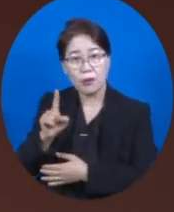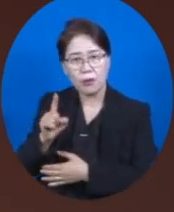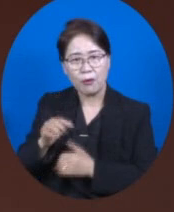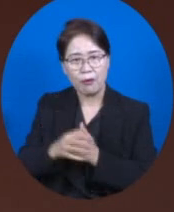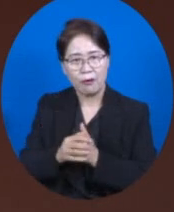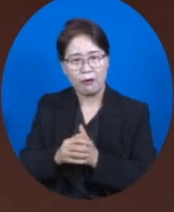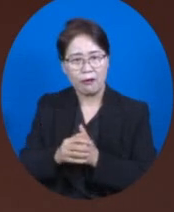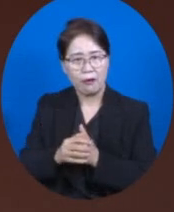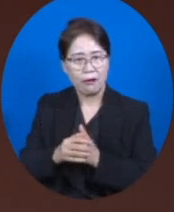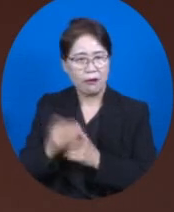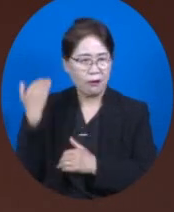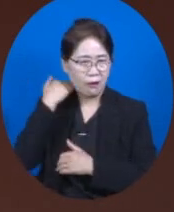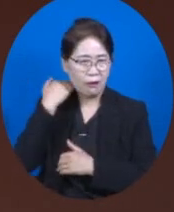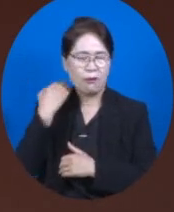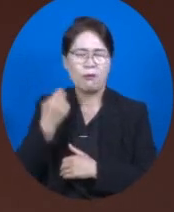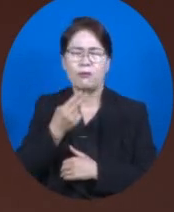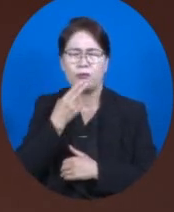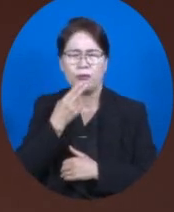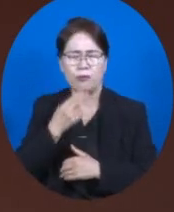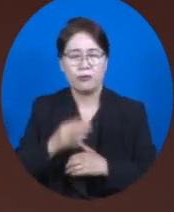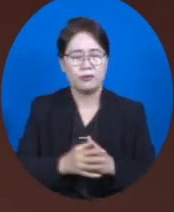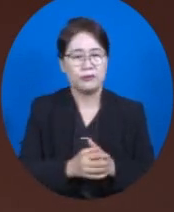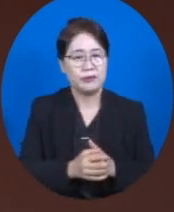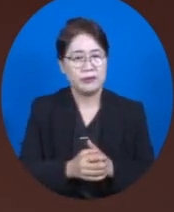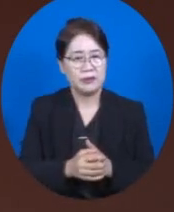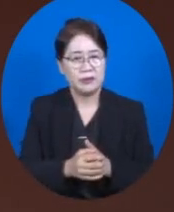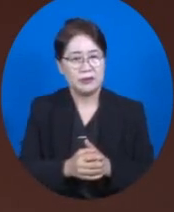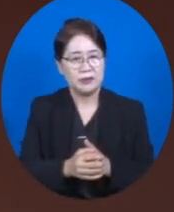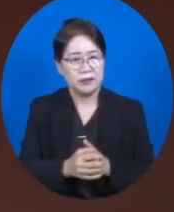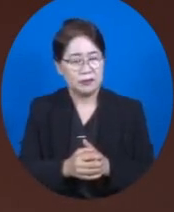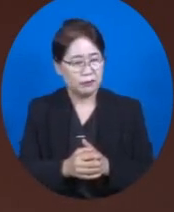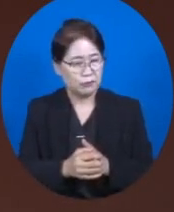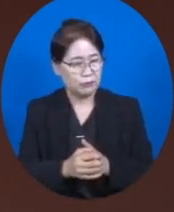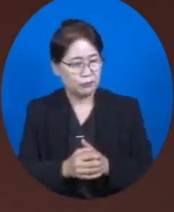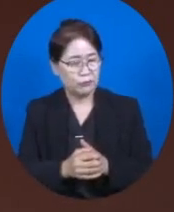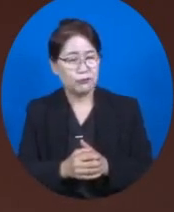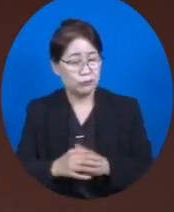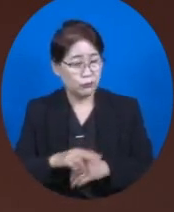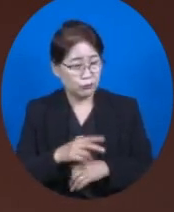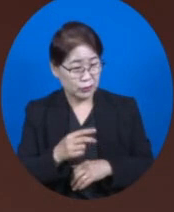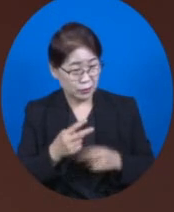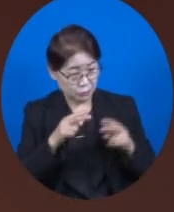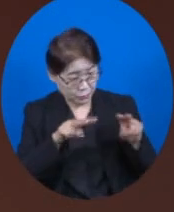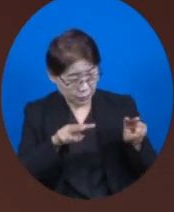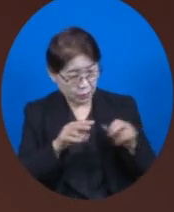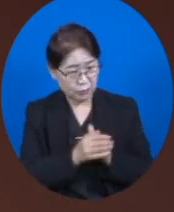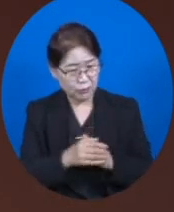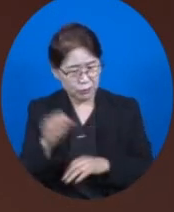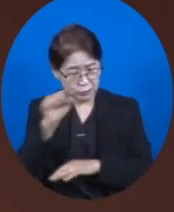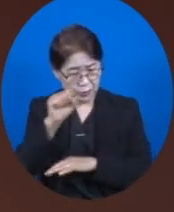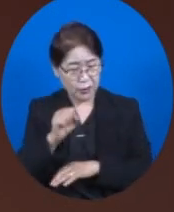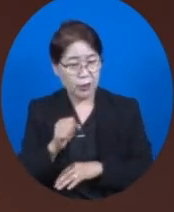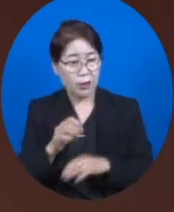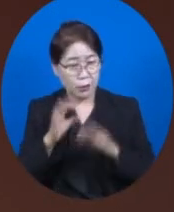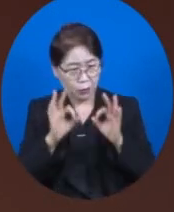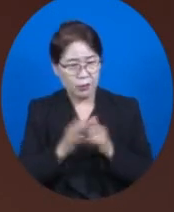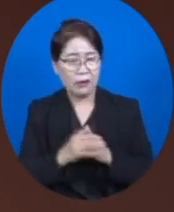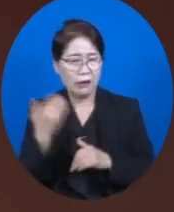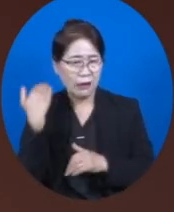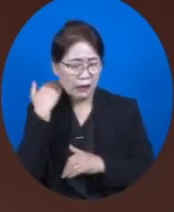사각지대가 없다는 것입니다 여러분 우리 눈에는 사각지대가 있죠 운전하다 보게 되면 사각지대가 있잖아요